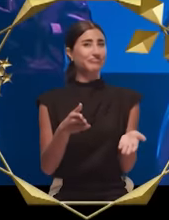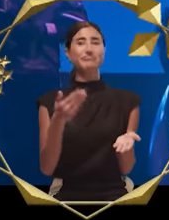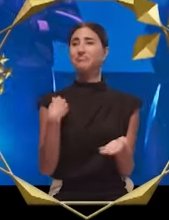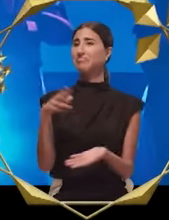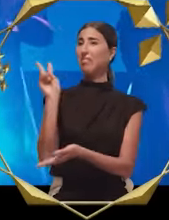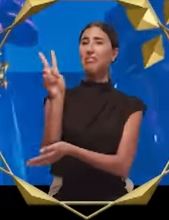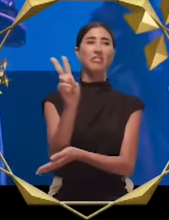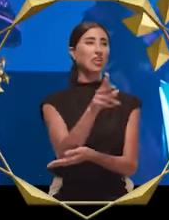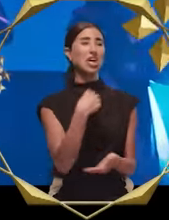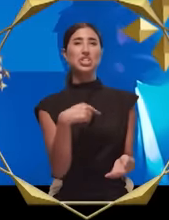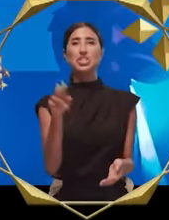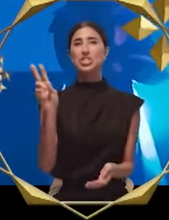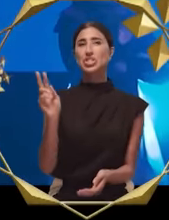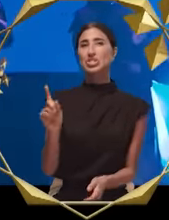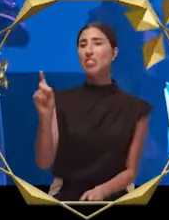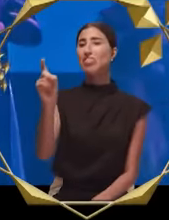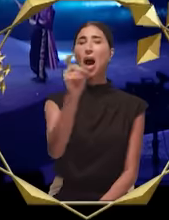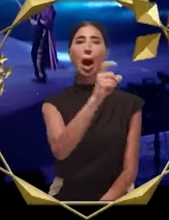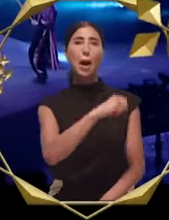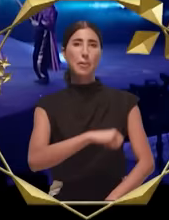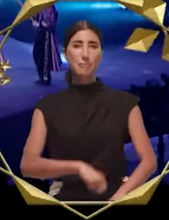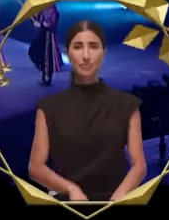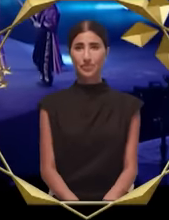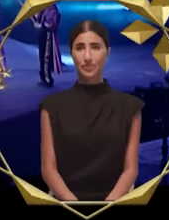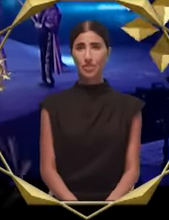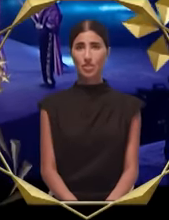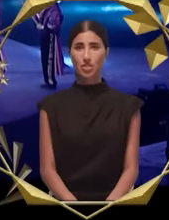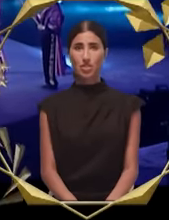أقول سمعا وطاعة وولاء